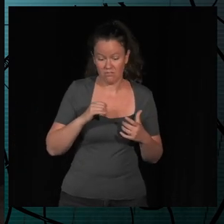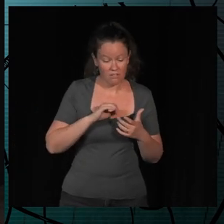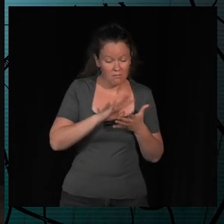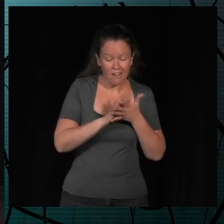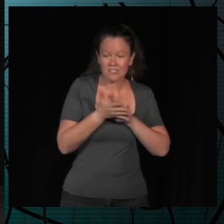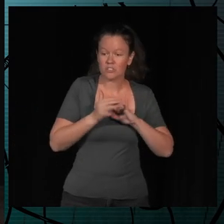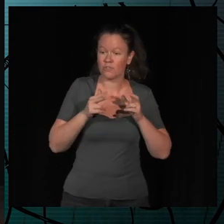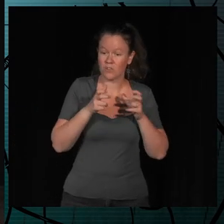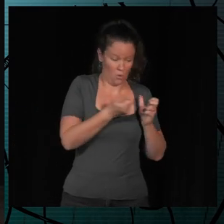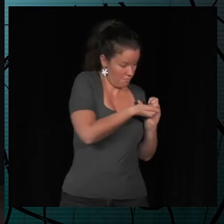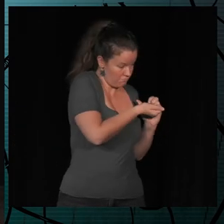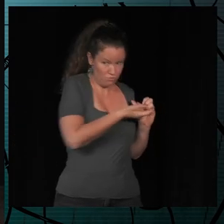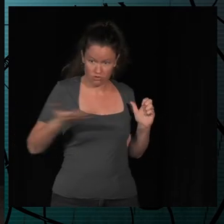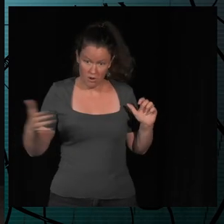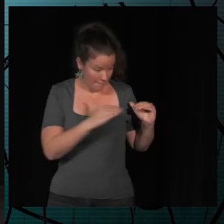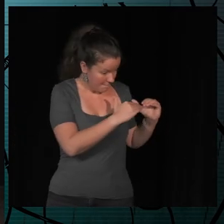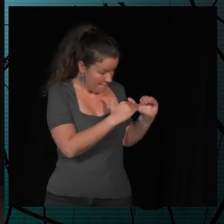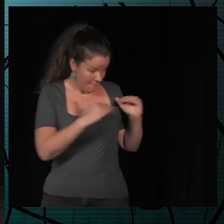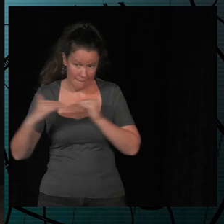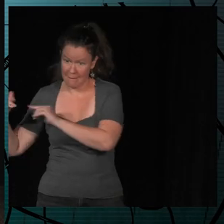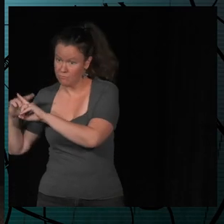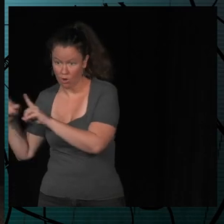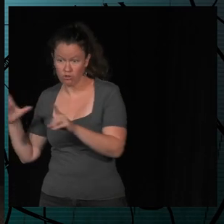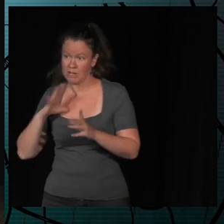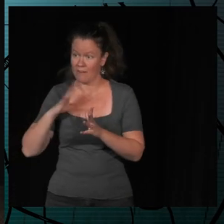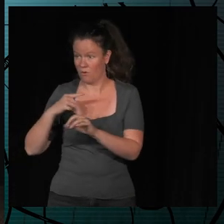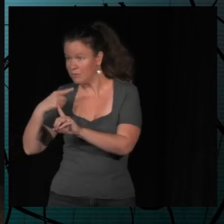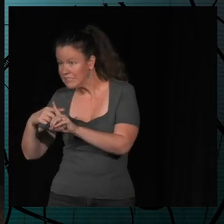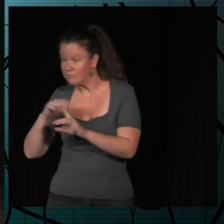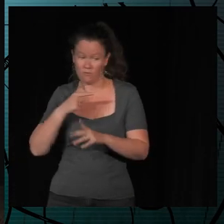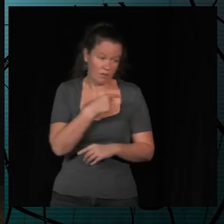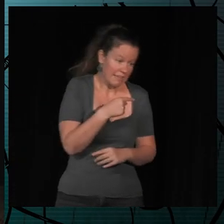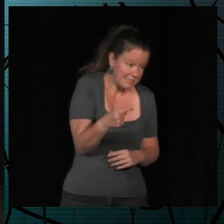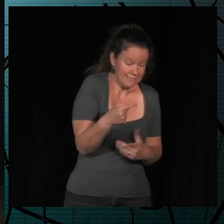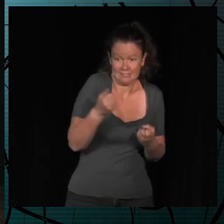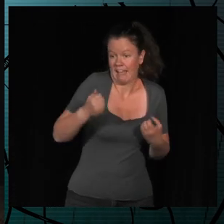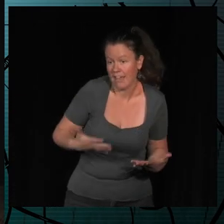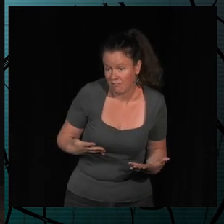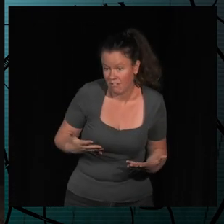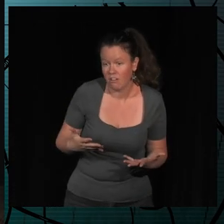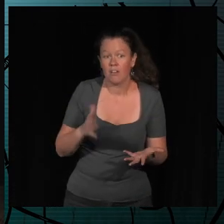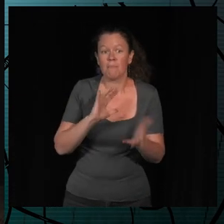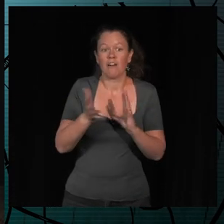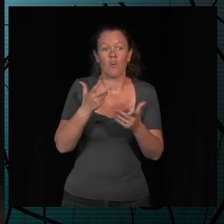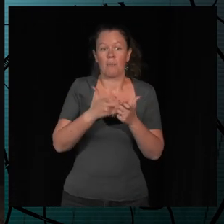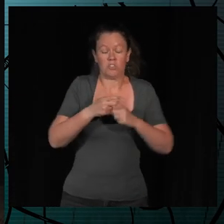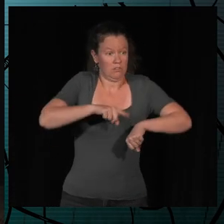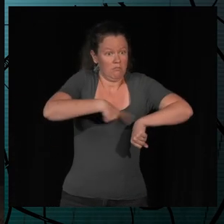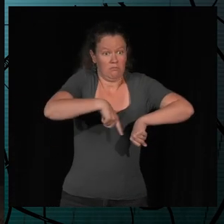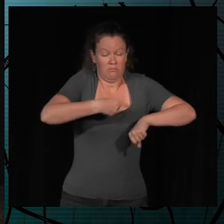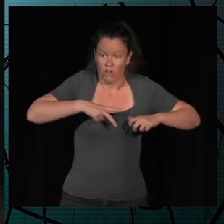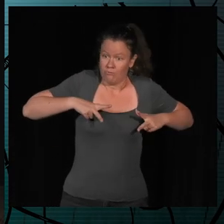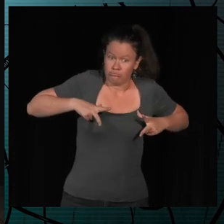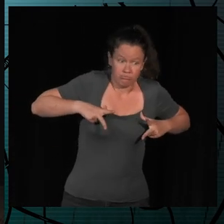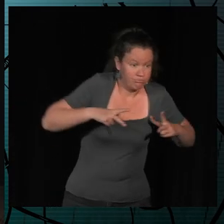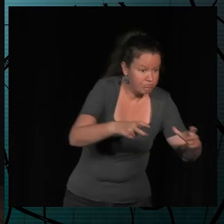pratiques il y a des choses qui sont positives d'autres qui le sont peut-être un petit peu moins qu'on peut se laisser aller à certains moment une pratique intensive mais quand